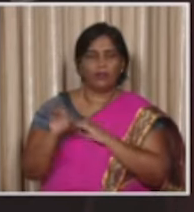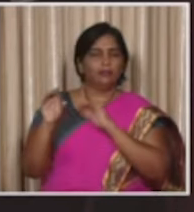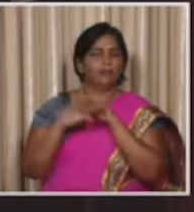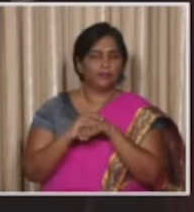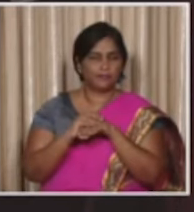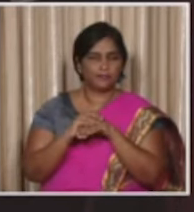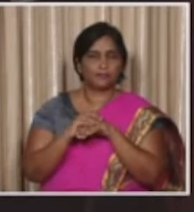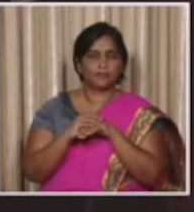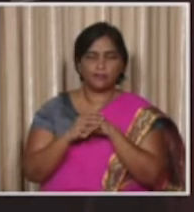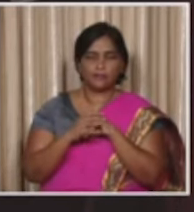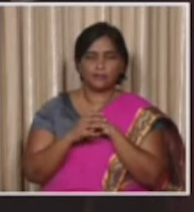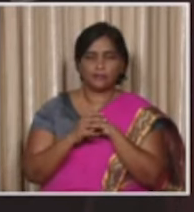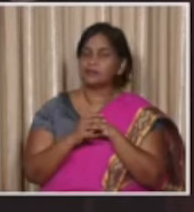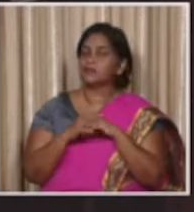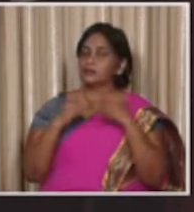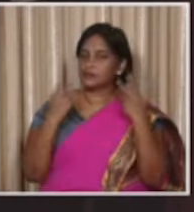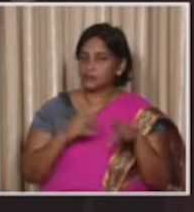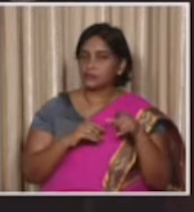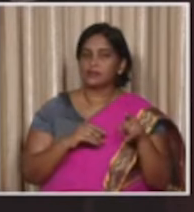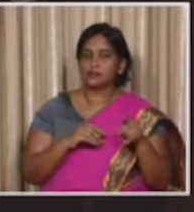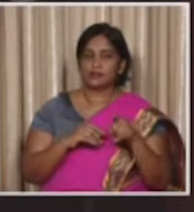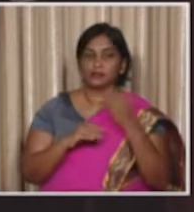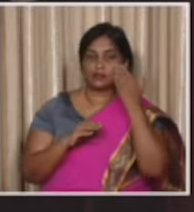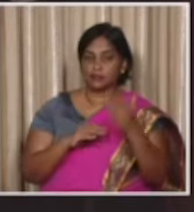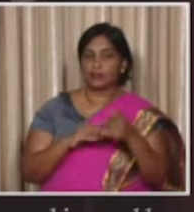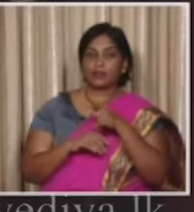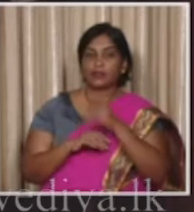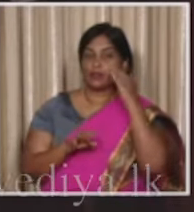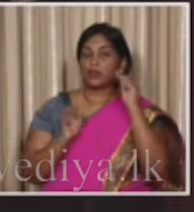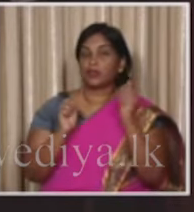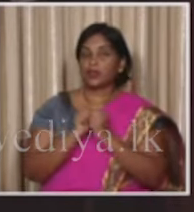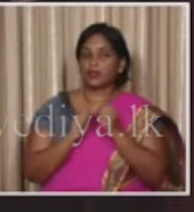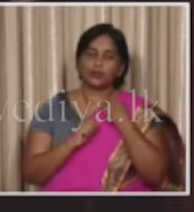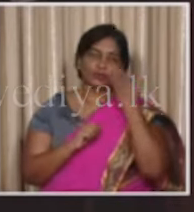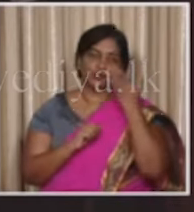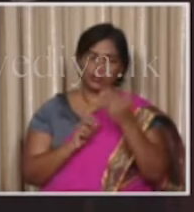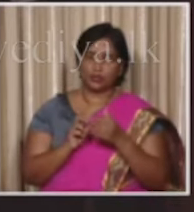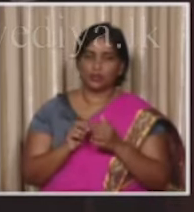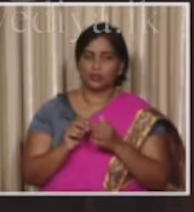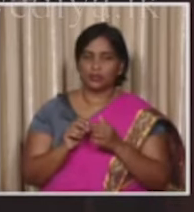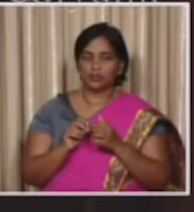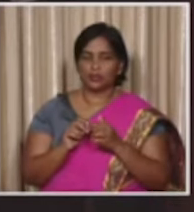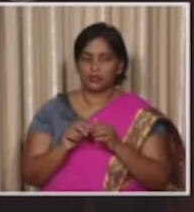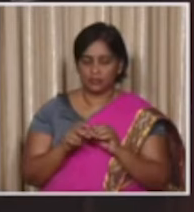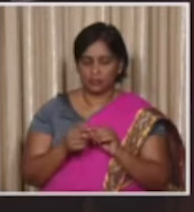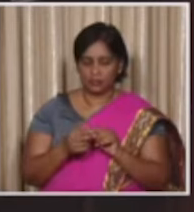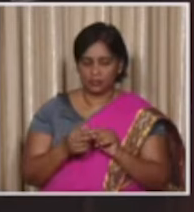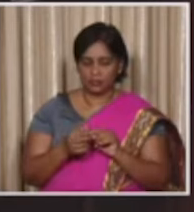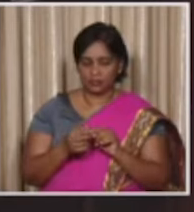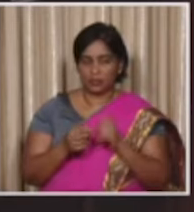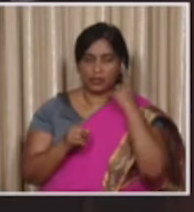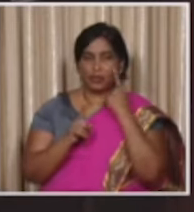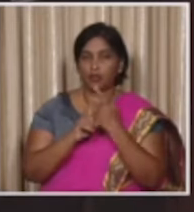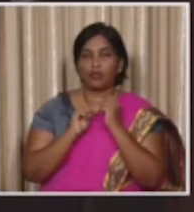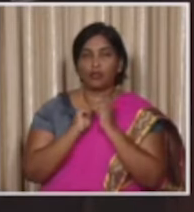වුණා. පහළ වෙලා ඒ ඩුප්ලිකේට් විහාරමාදේවියෝ කරපු දේවල් අපි දැක්කා. මේ කොරියානු